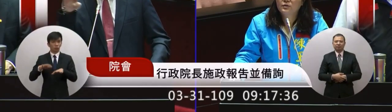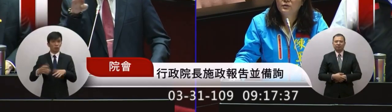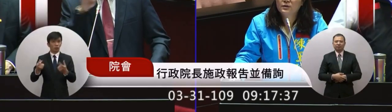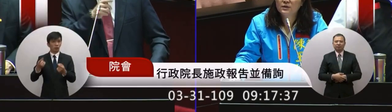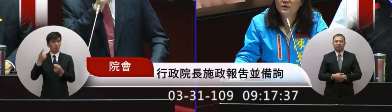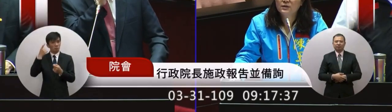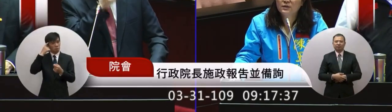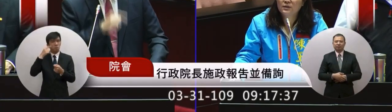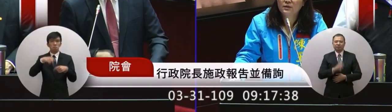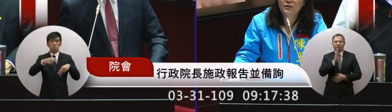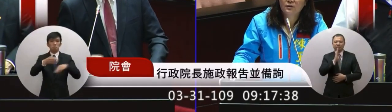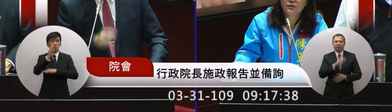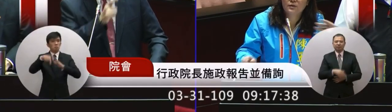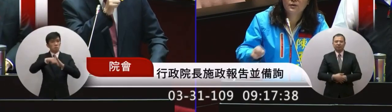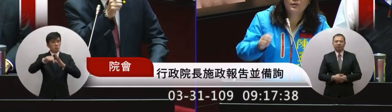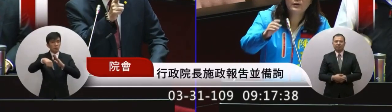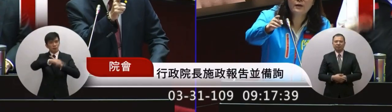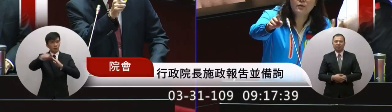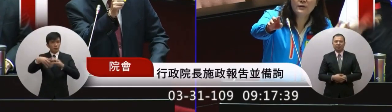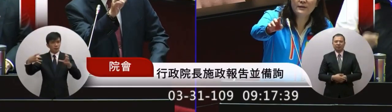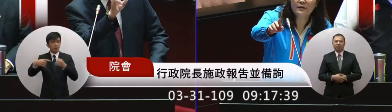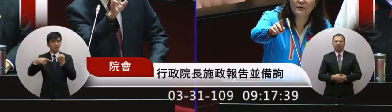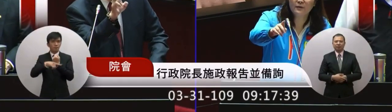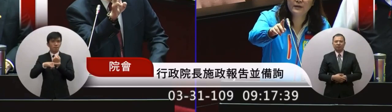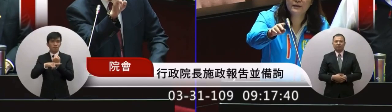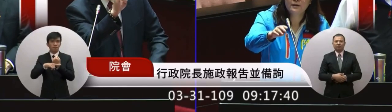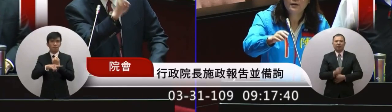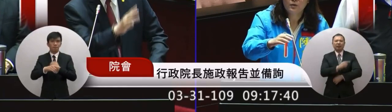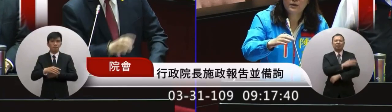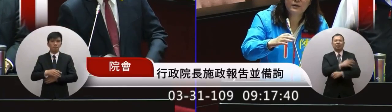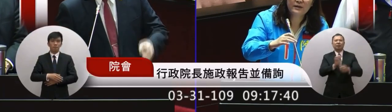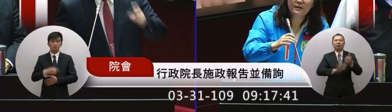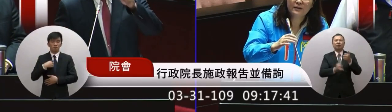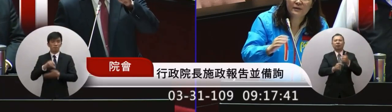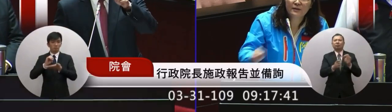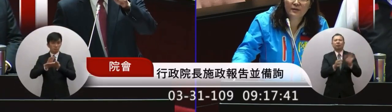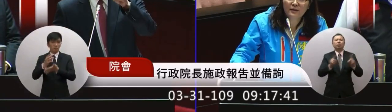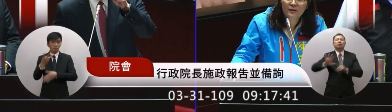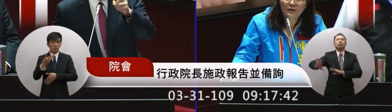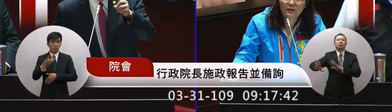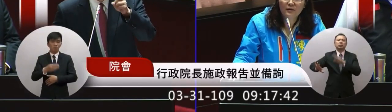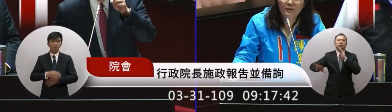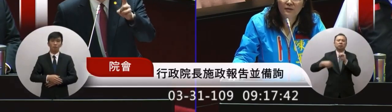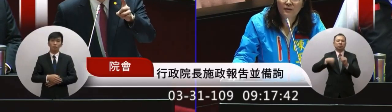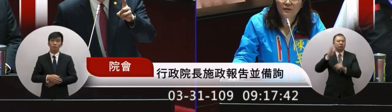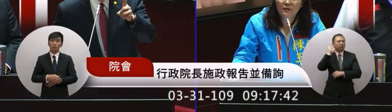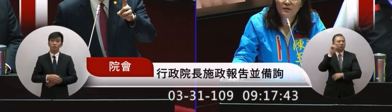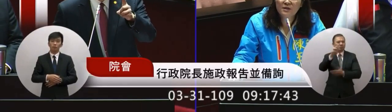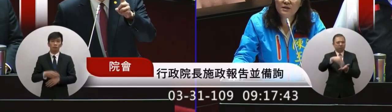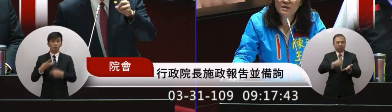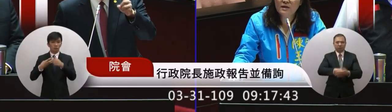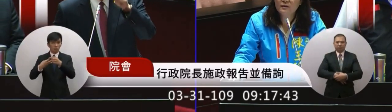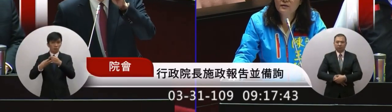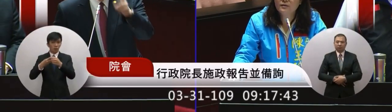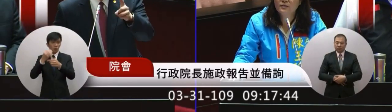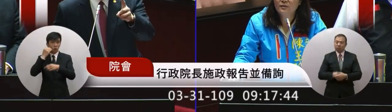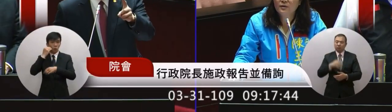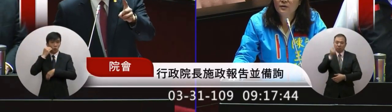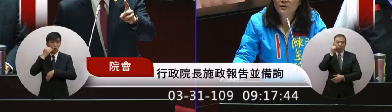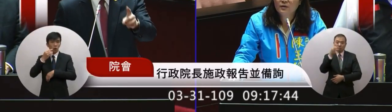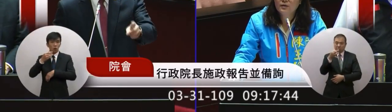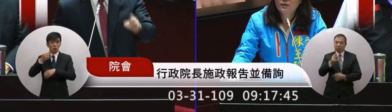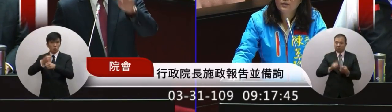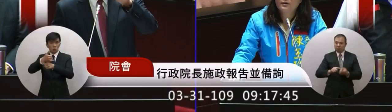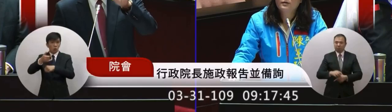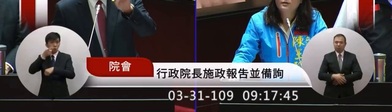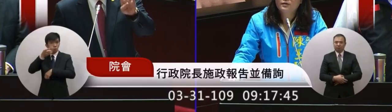角度，大家一起来 谈。 第一个， 我 台委员做过三个代 志。 第一，员工的薪资，我也来个帮忙